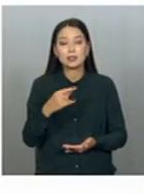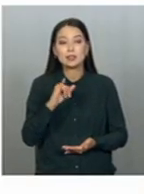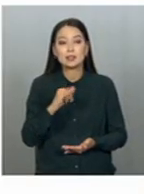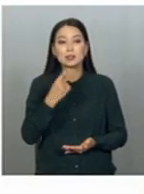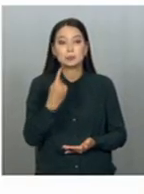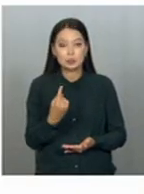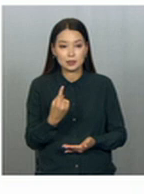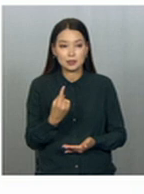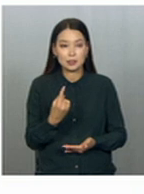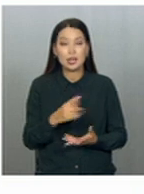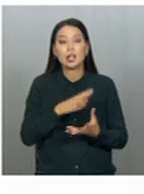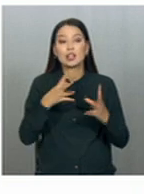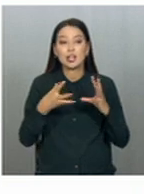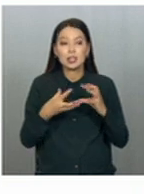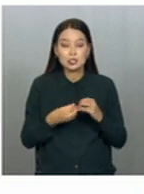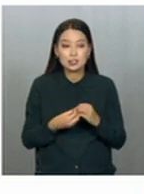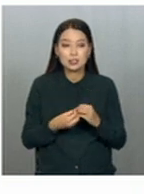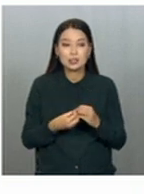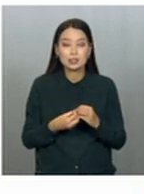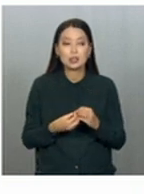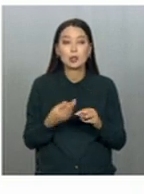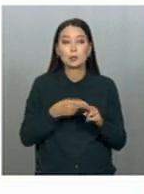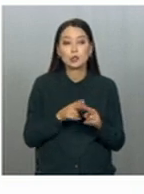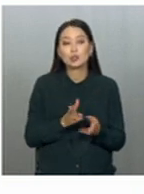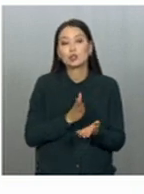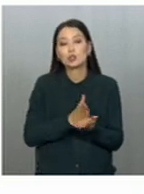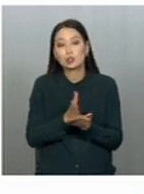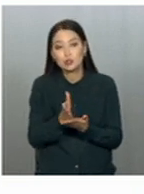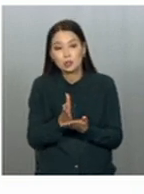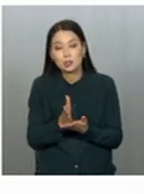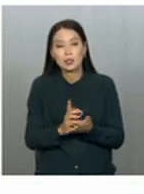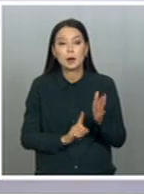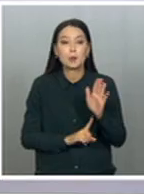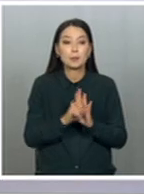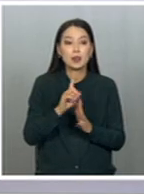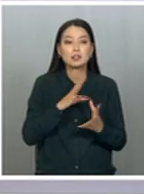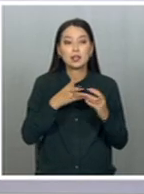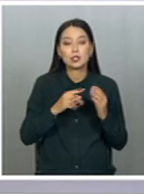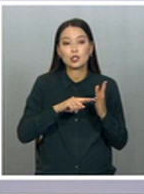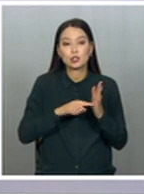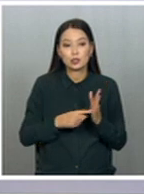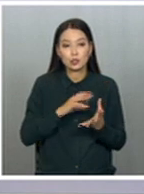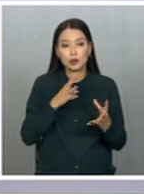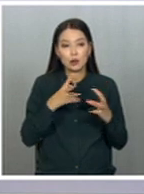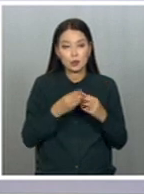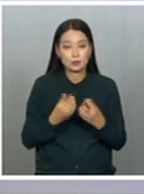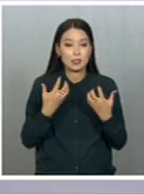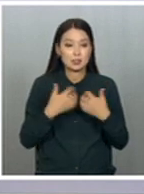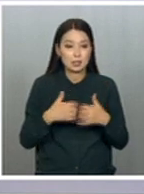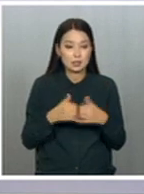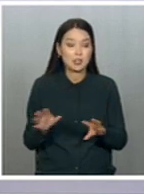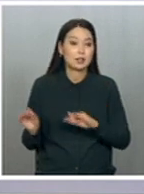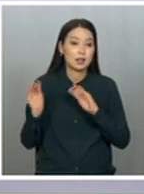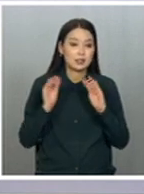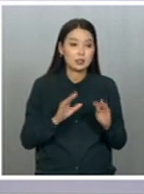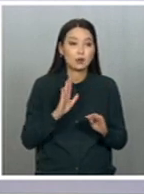Y1. Нәтижесінде біз түзудің және бастапқы нүкте арқылы табылған жаңағы теңдеуге алып барып қоятын